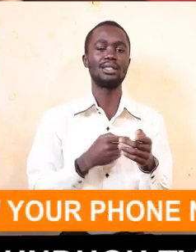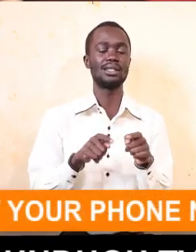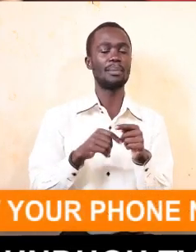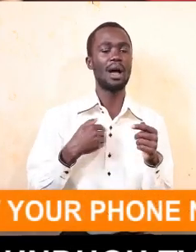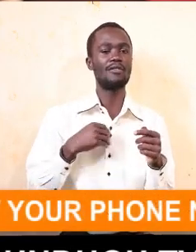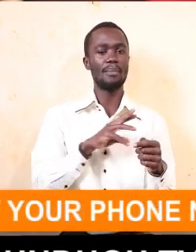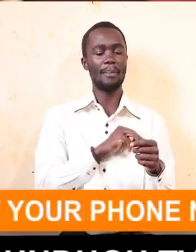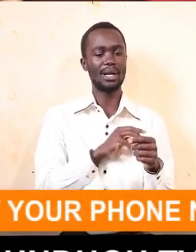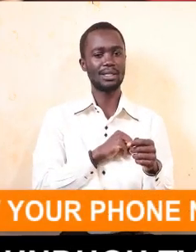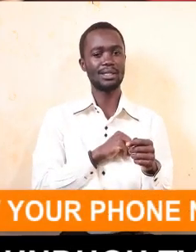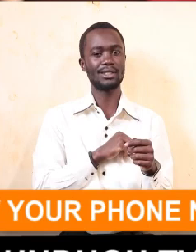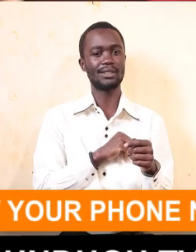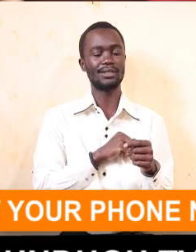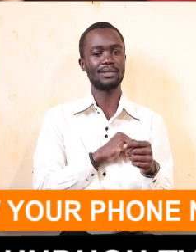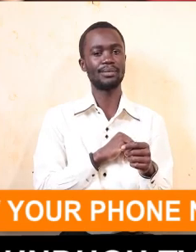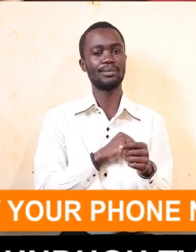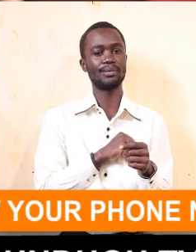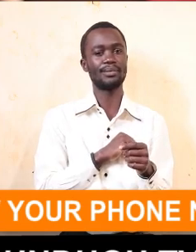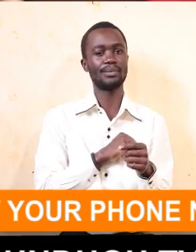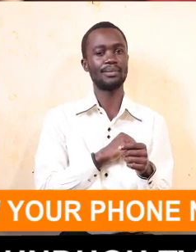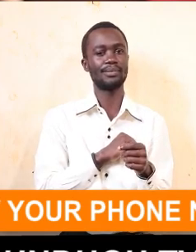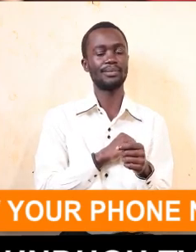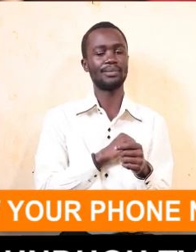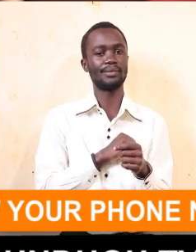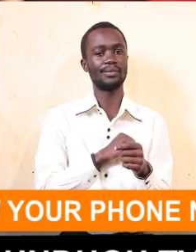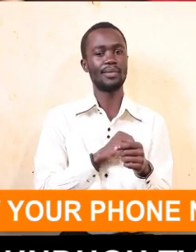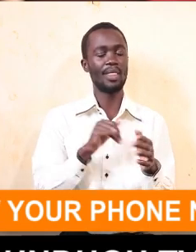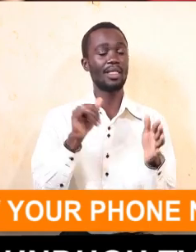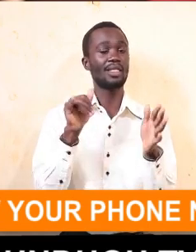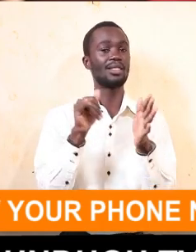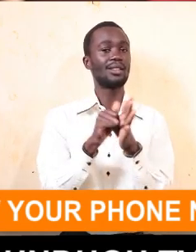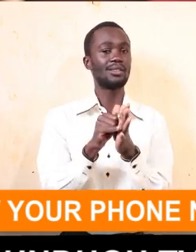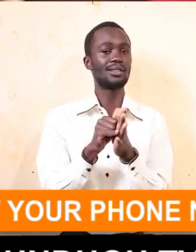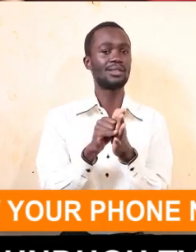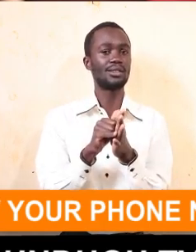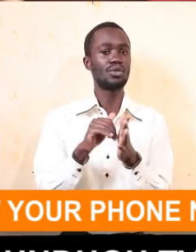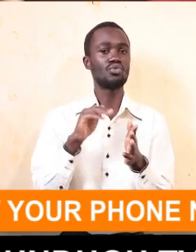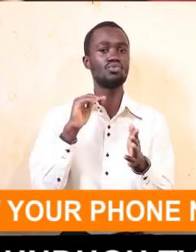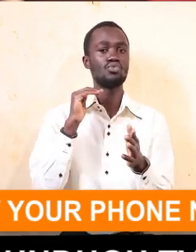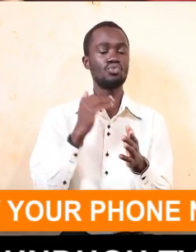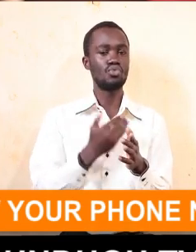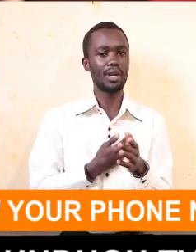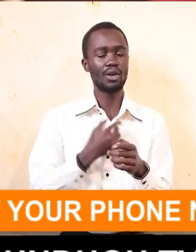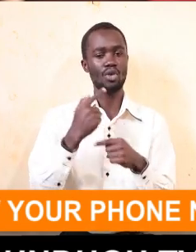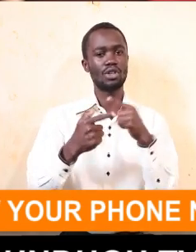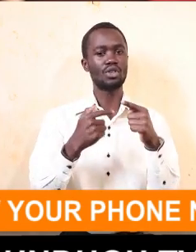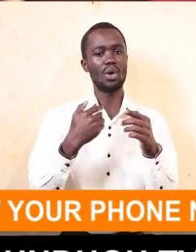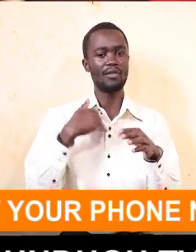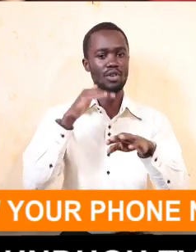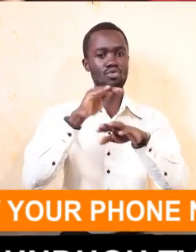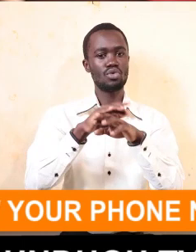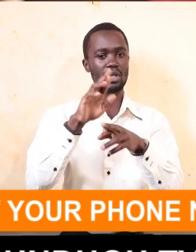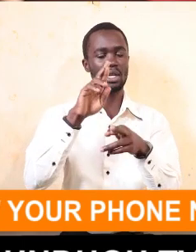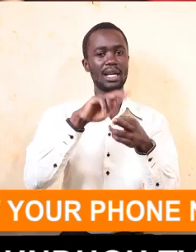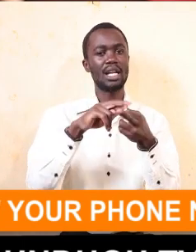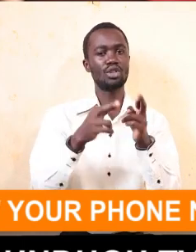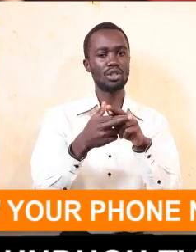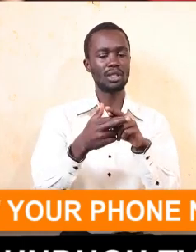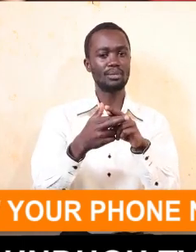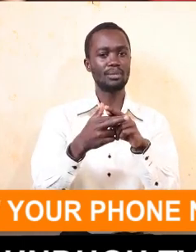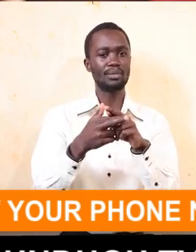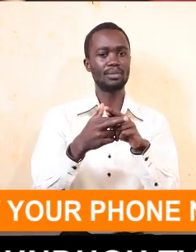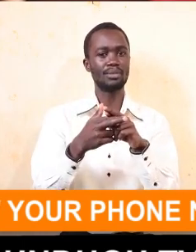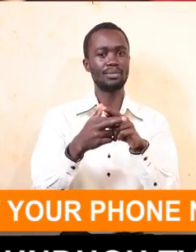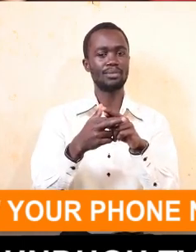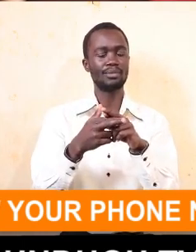rehema zako sisizo na kifani. Ili Bwana tuendelee kuwa na ule uhusiano mwema kati yetu